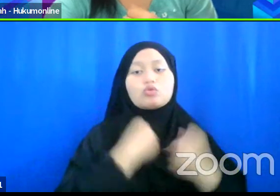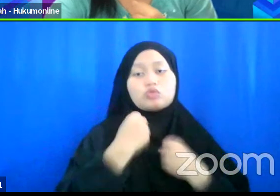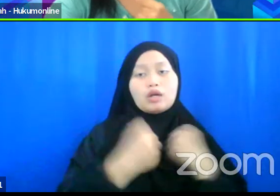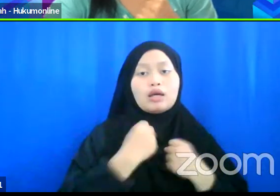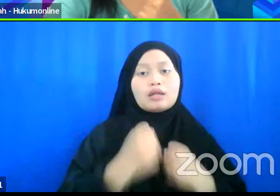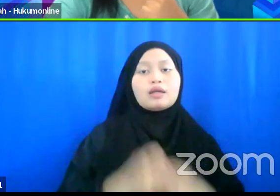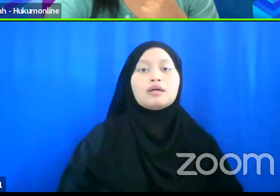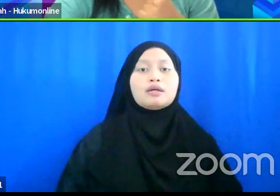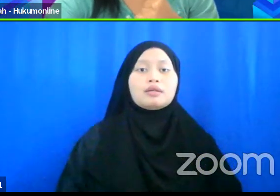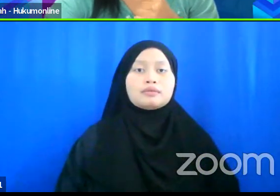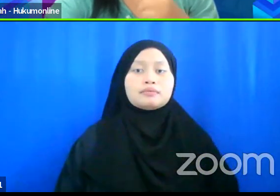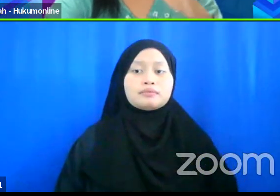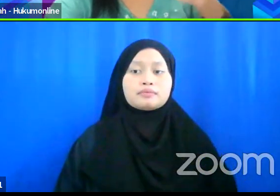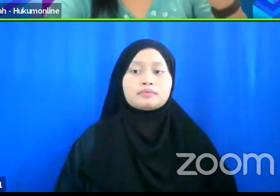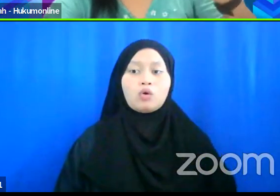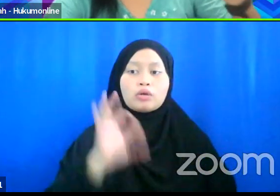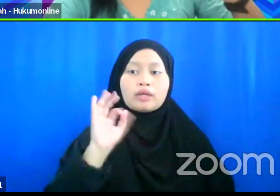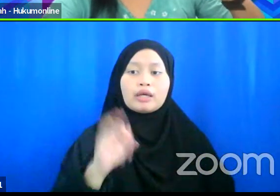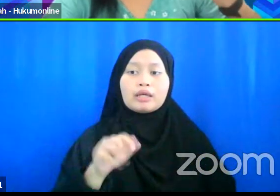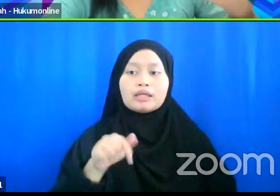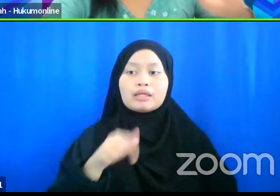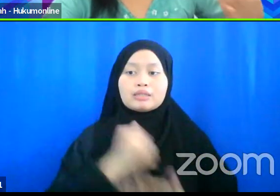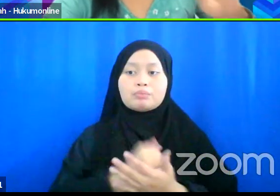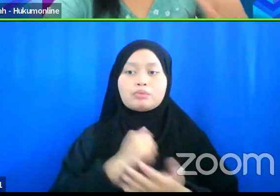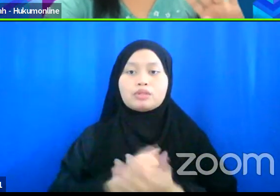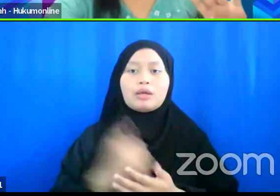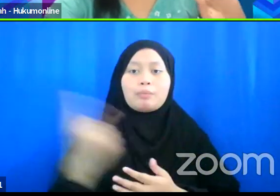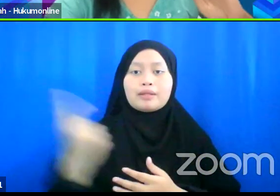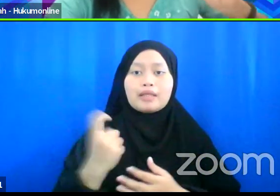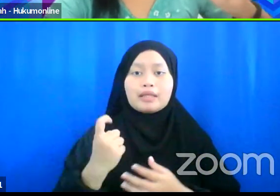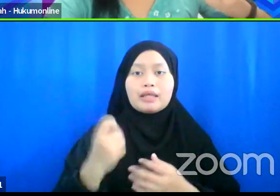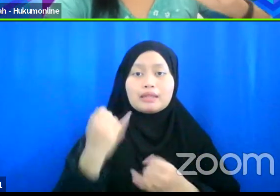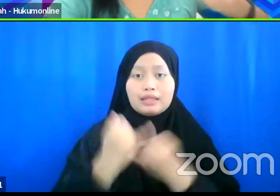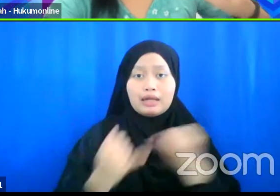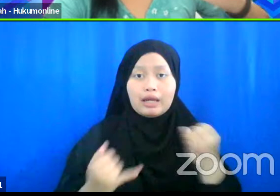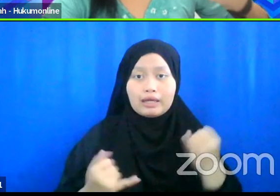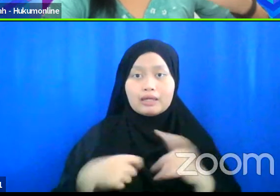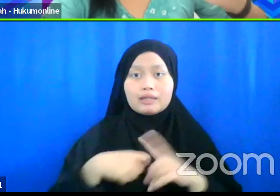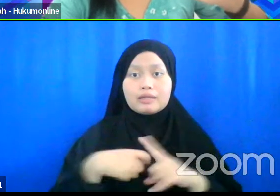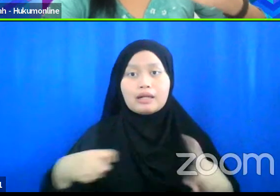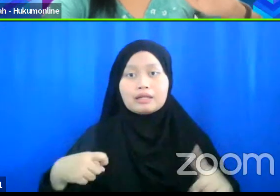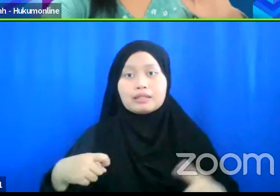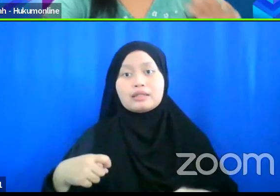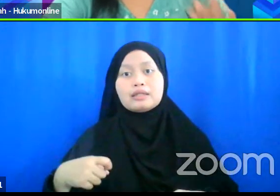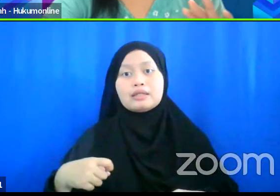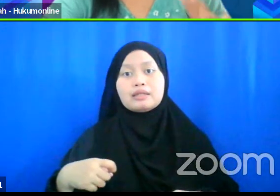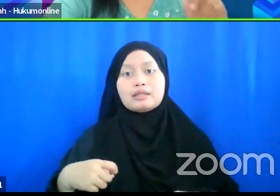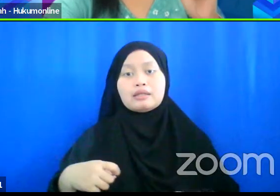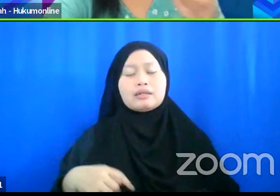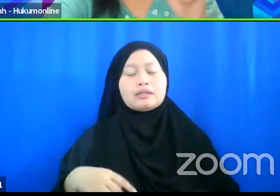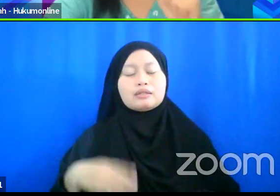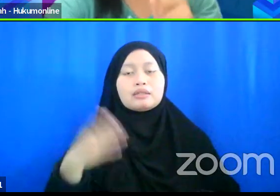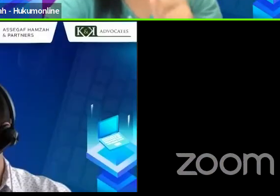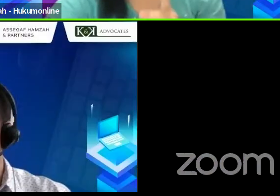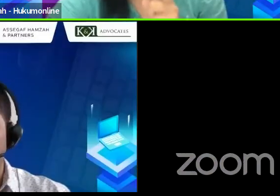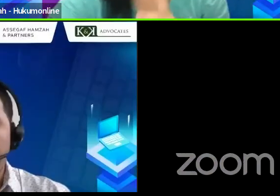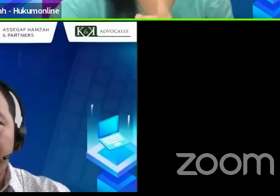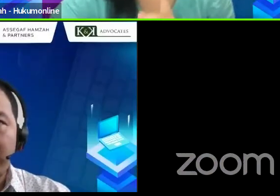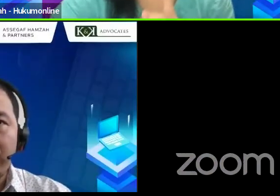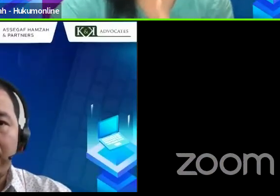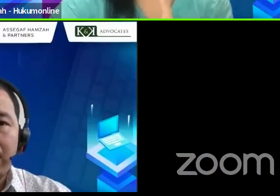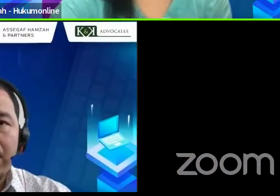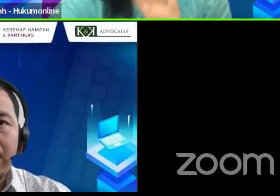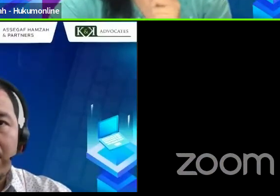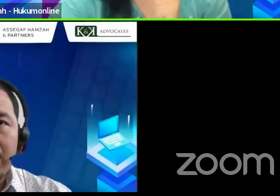Oke ini sebenarnya ada pertanyaan yang ketiga terakhir yang dari GDP terkait dengan GPR ini teritorial